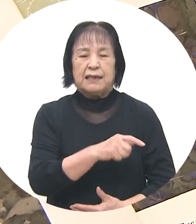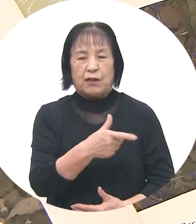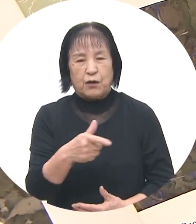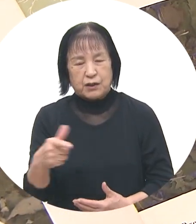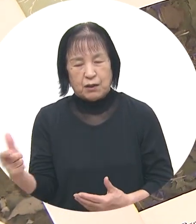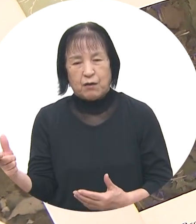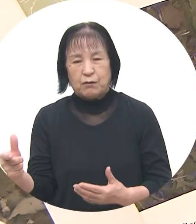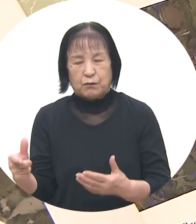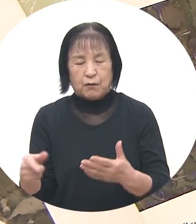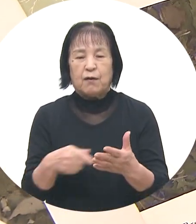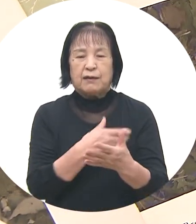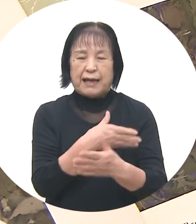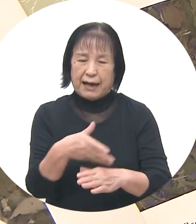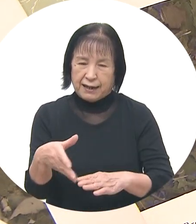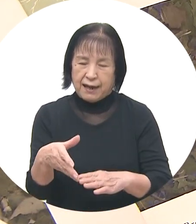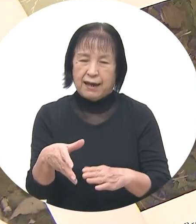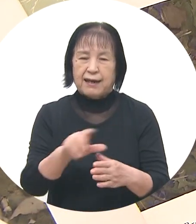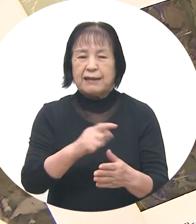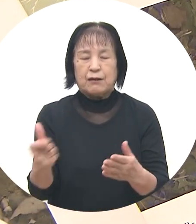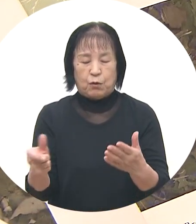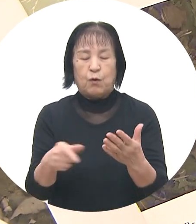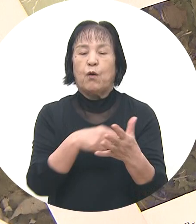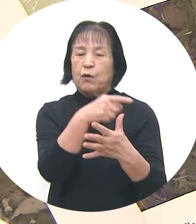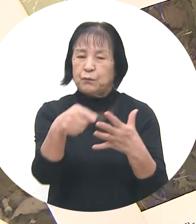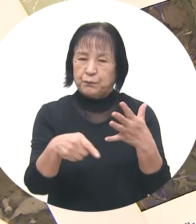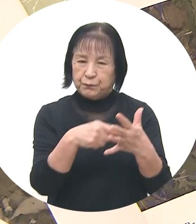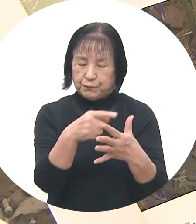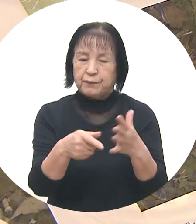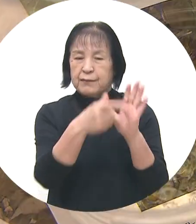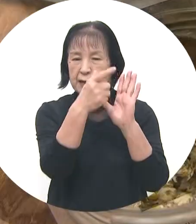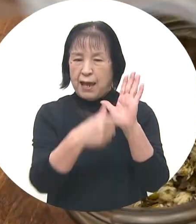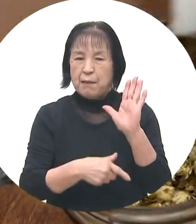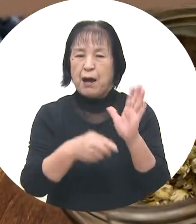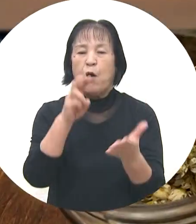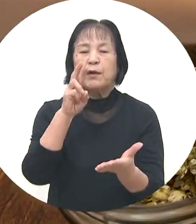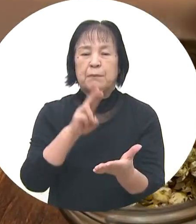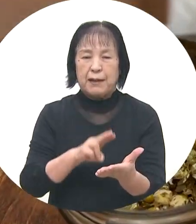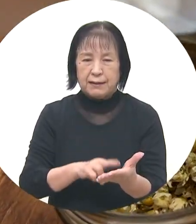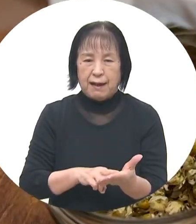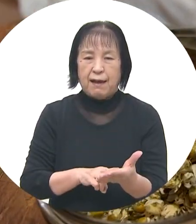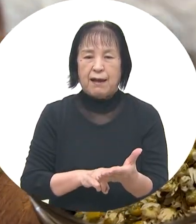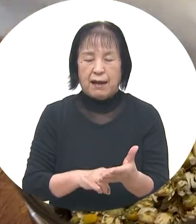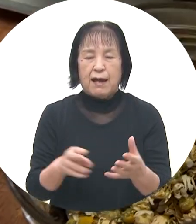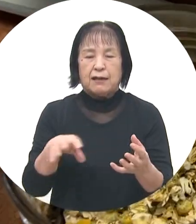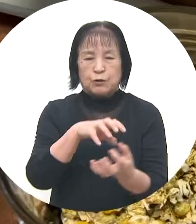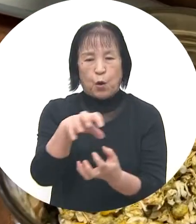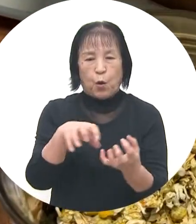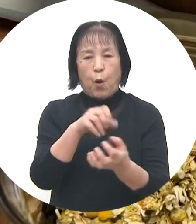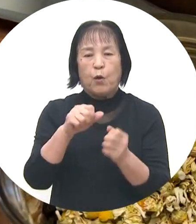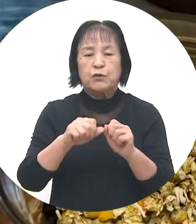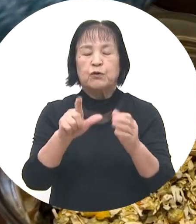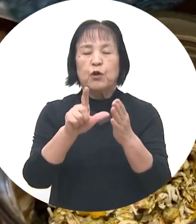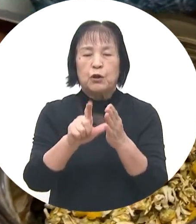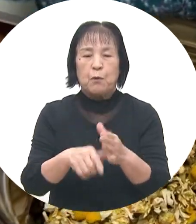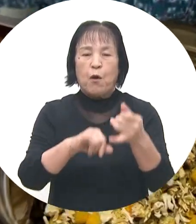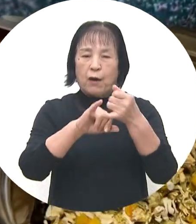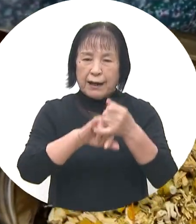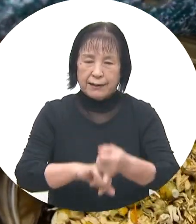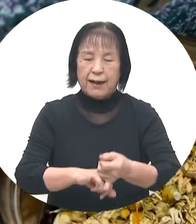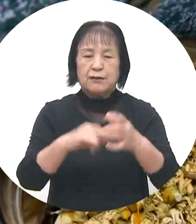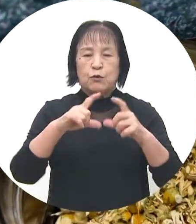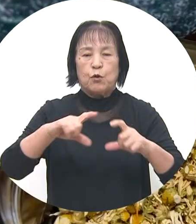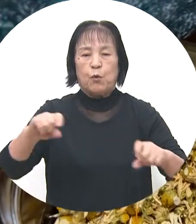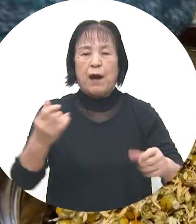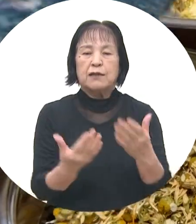でデトックス、流れで活力っていう感じで、まずテーマを決めて、で調合する時も必ず和装をどれかに入れ